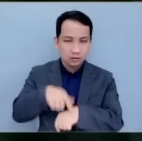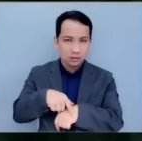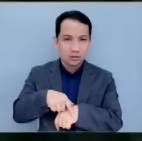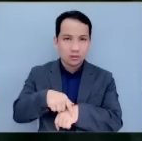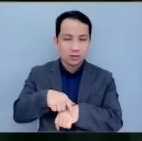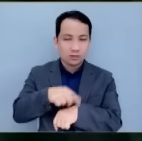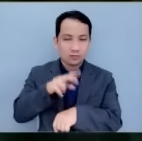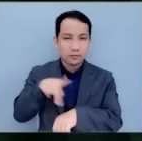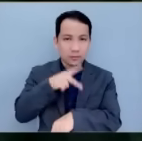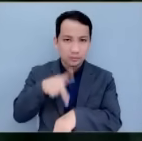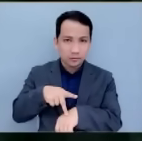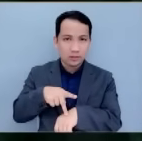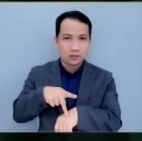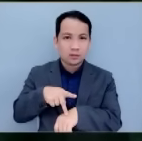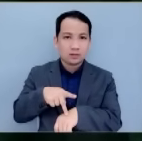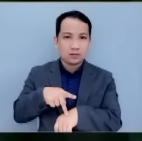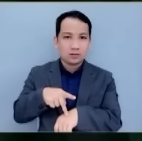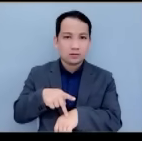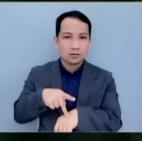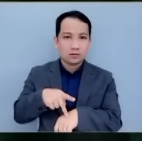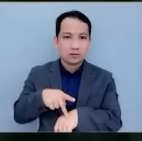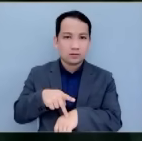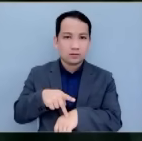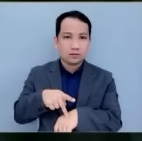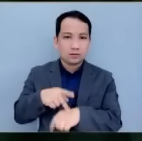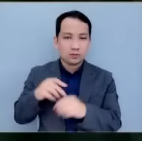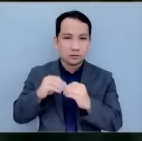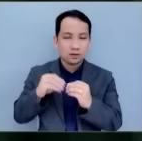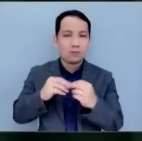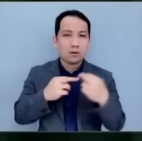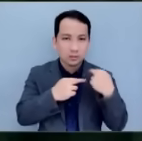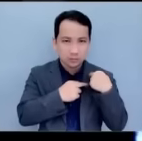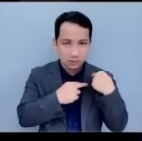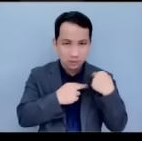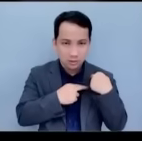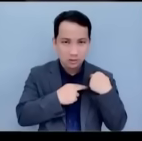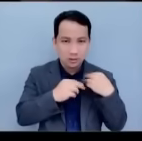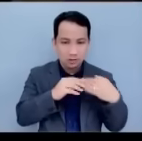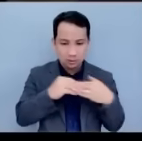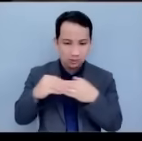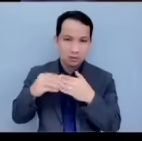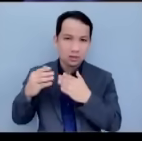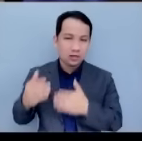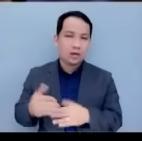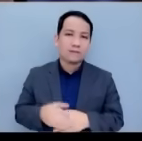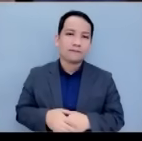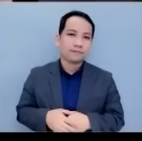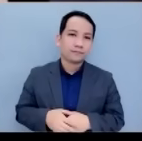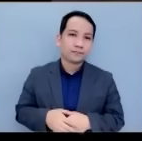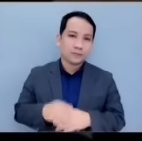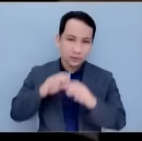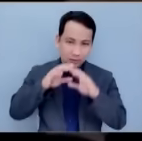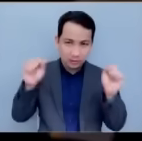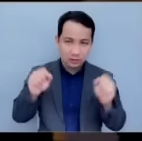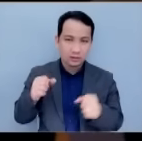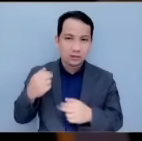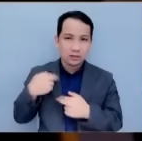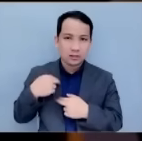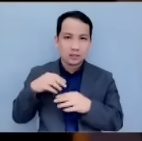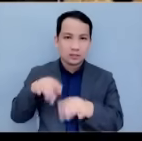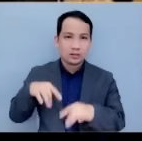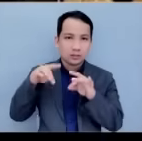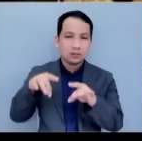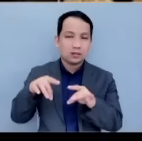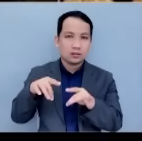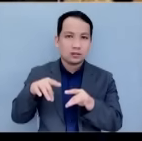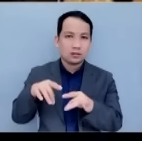And that is a primordial duty of a leader. Samantala, sinabi ni Australian Foreign Minister Penny